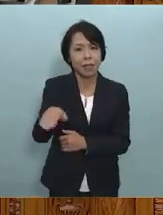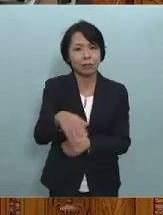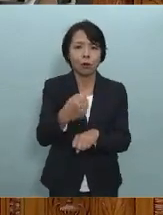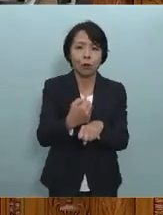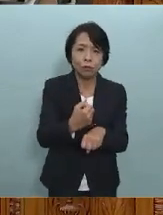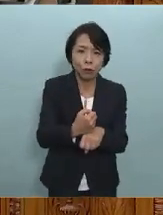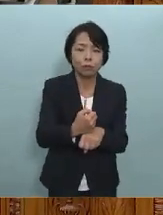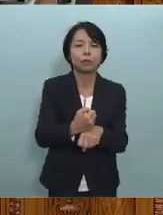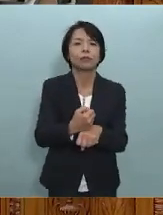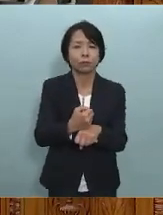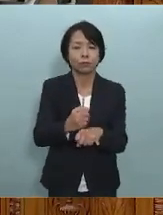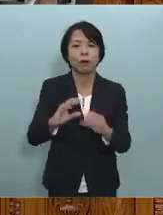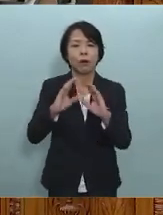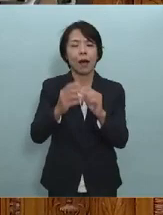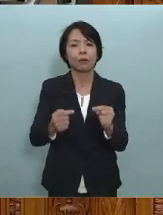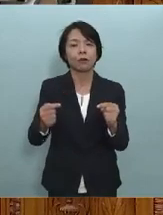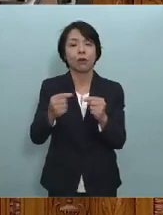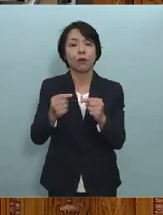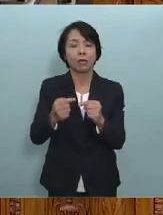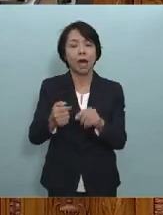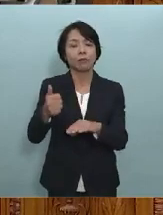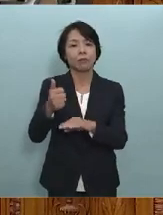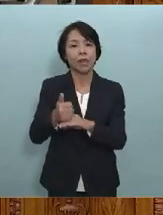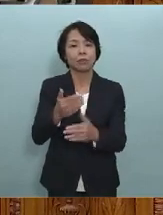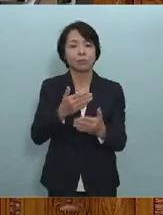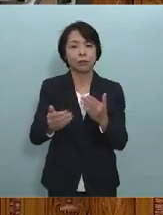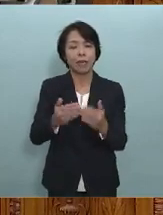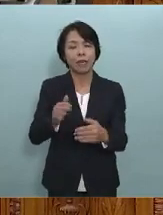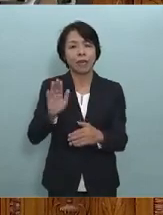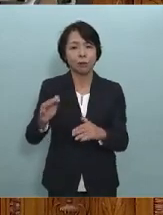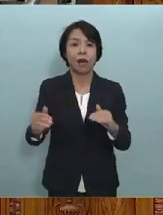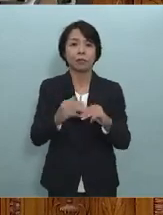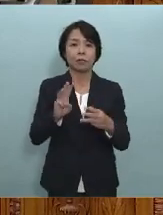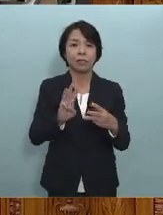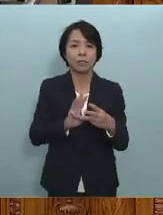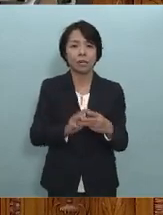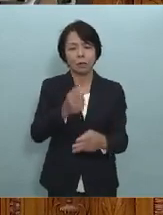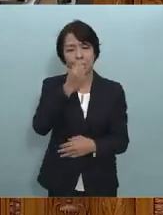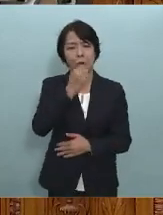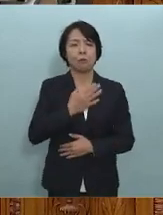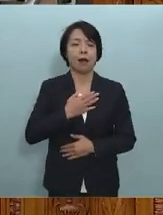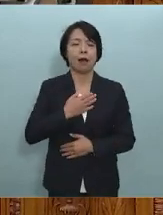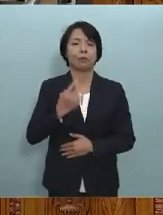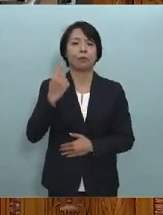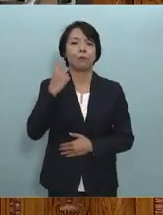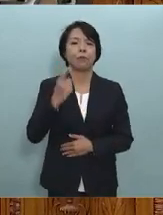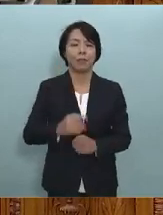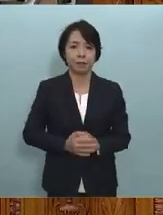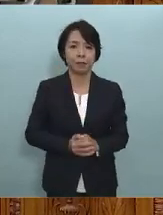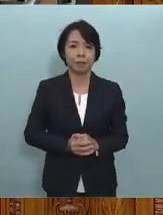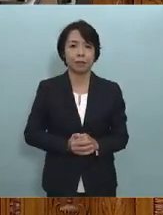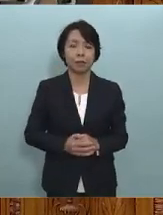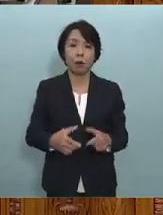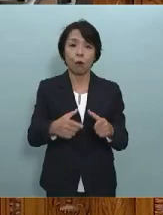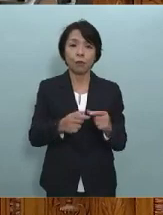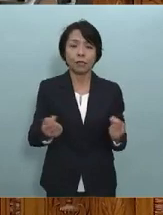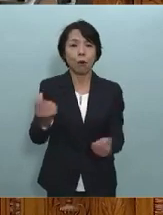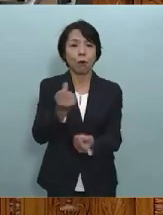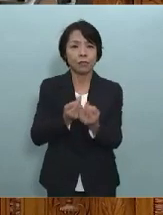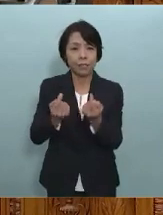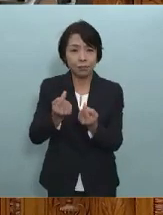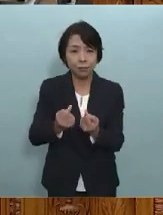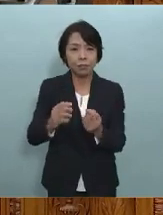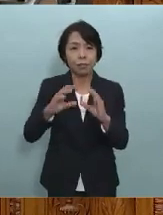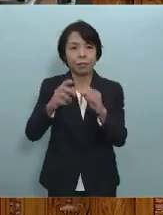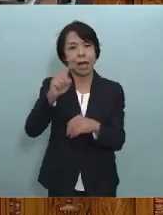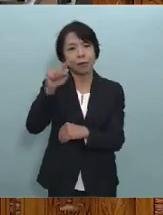長年の外務大臣のご経験からも十々存じてらっしゃるはずですつまり日本に来る外国人も多く